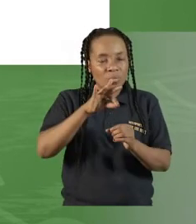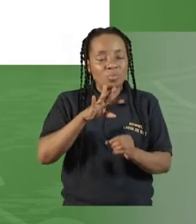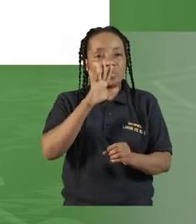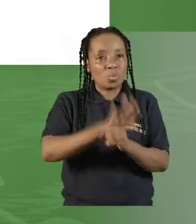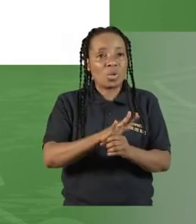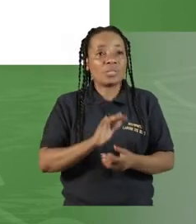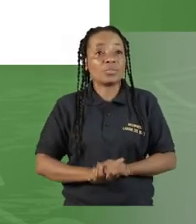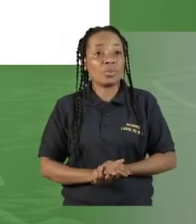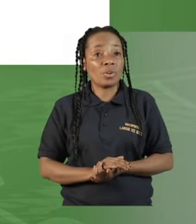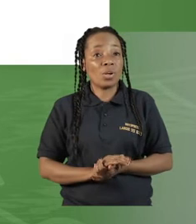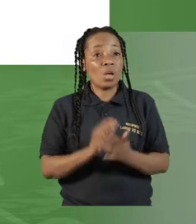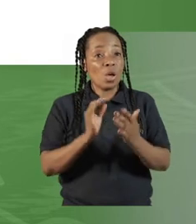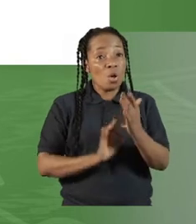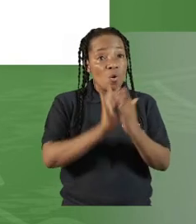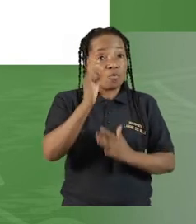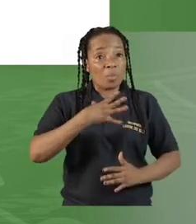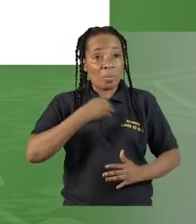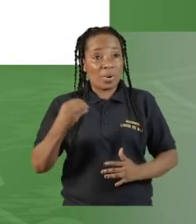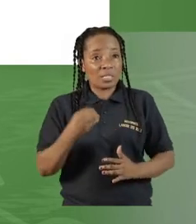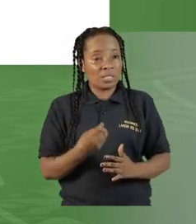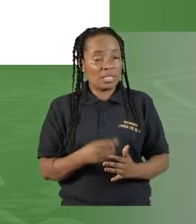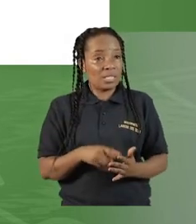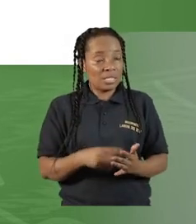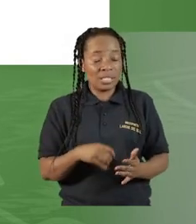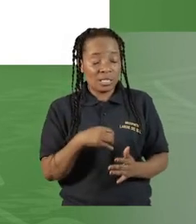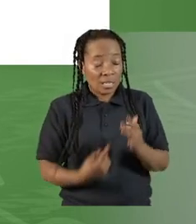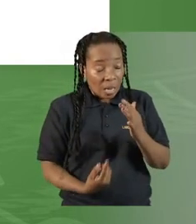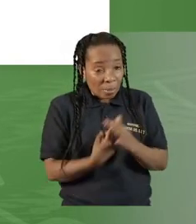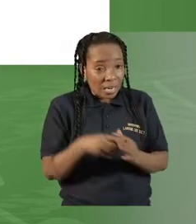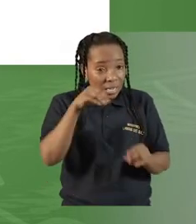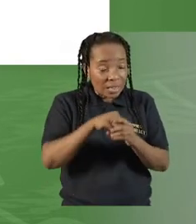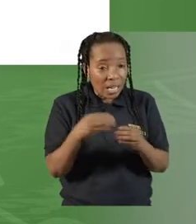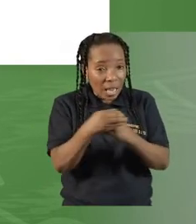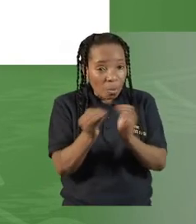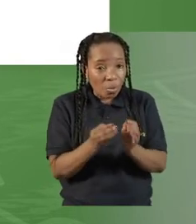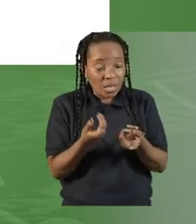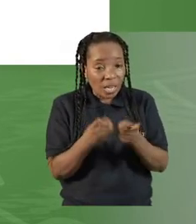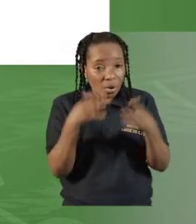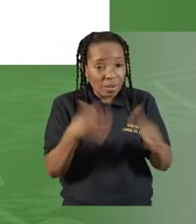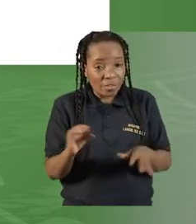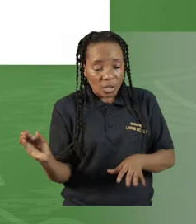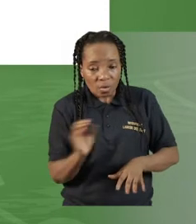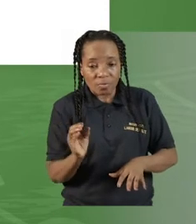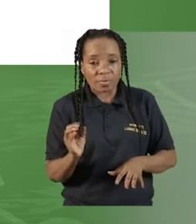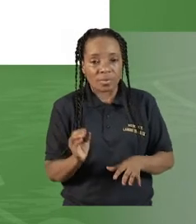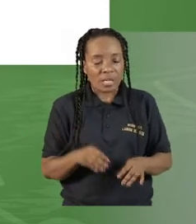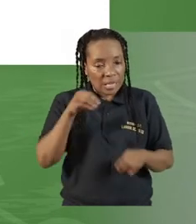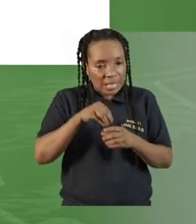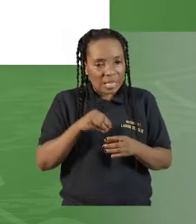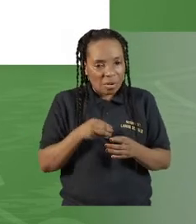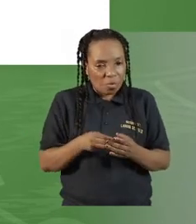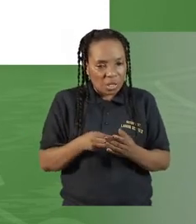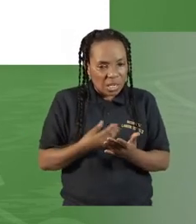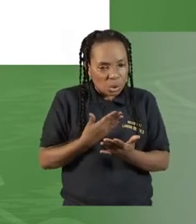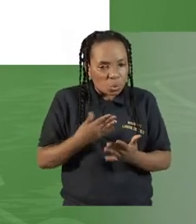La fumée blanche qu'on observe dans le bocal après agitation est constituée de particules solides, peu